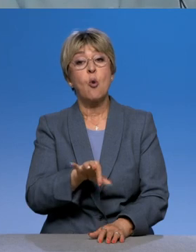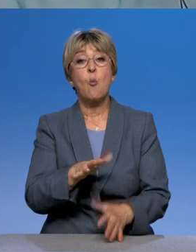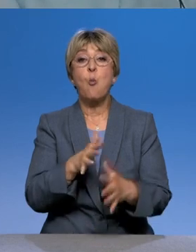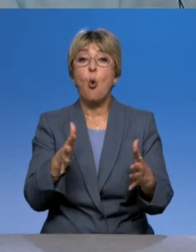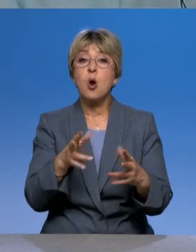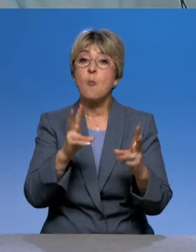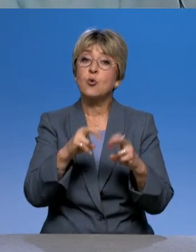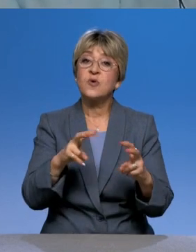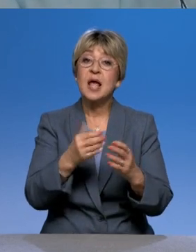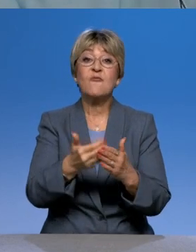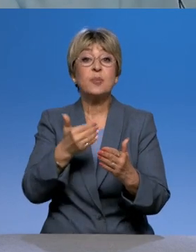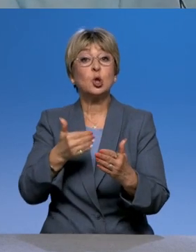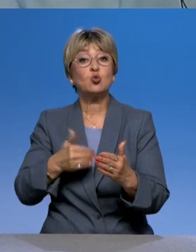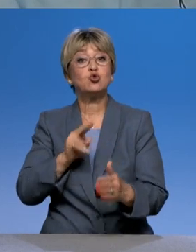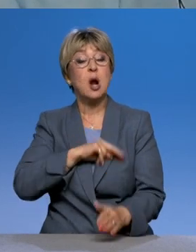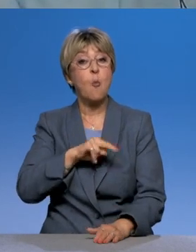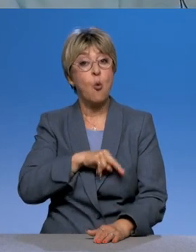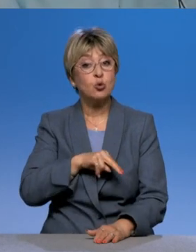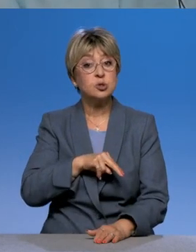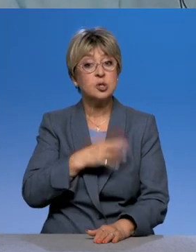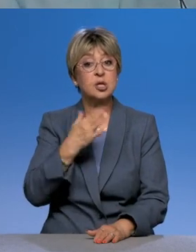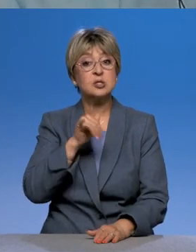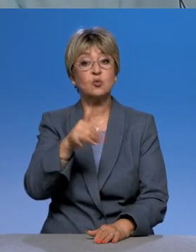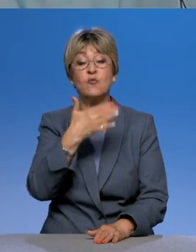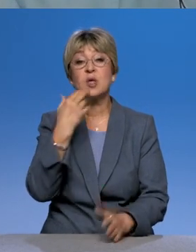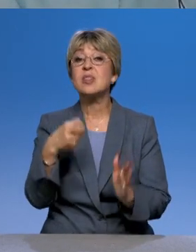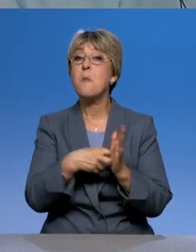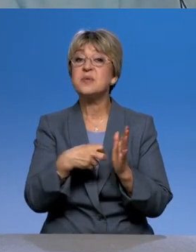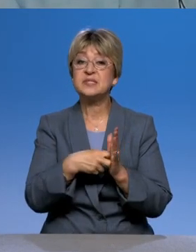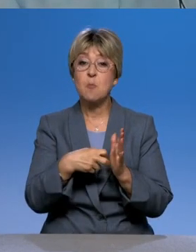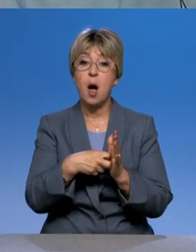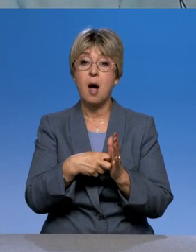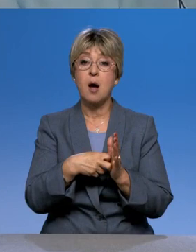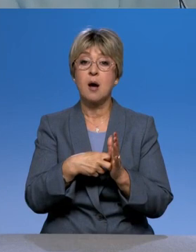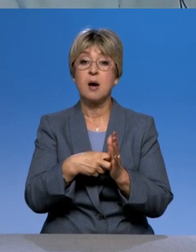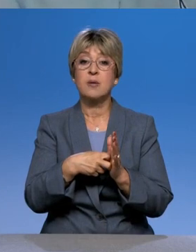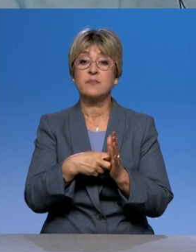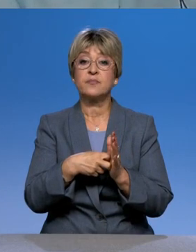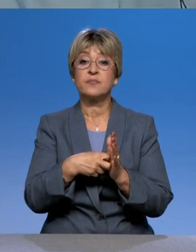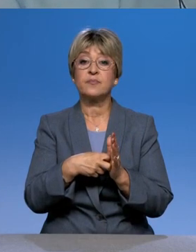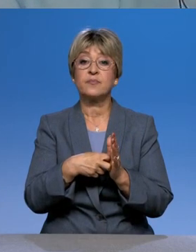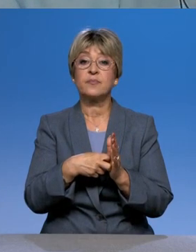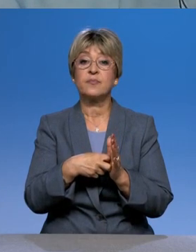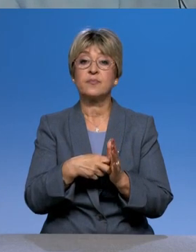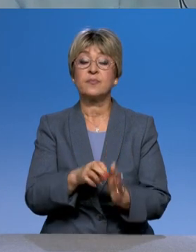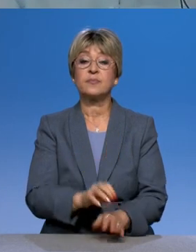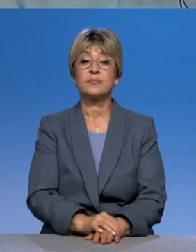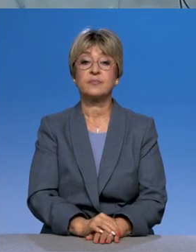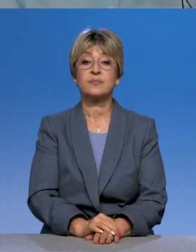его предыдущие работы, его профессиональный опыт, если у него нету письма. Вот. И, ну, не догрузчика, конечно,